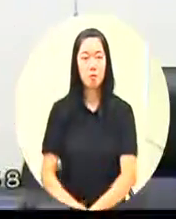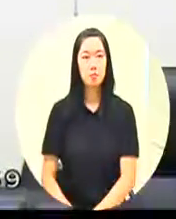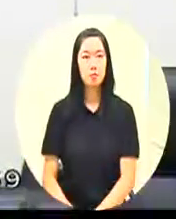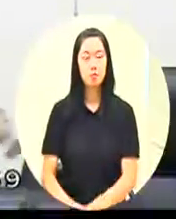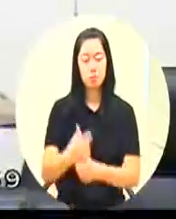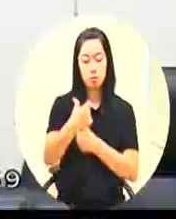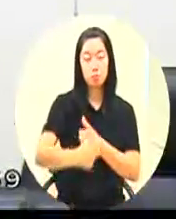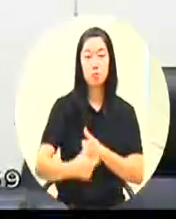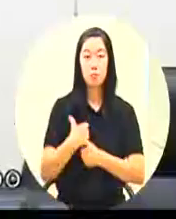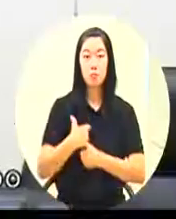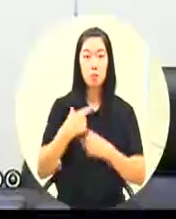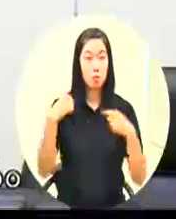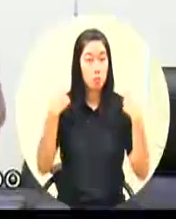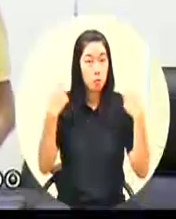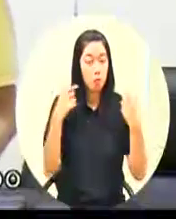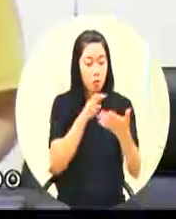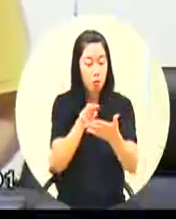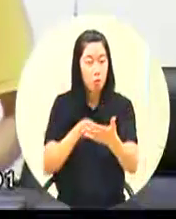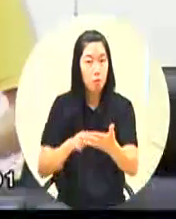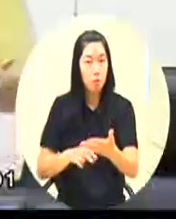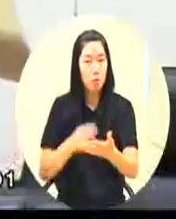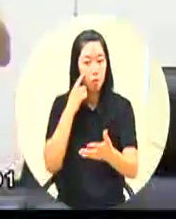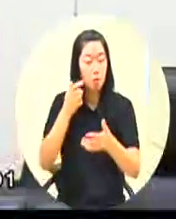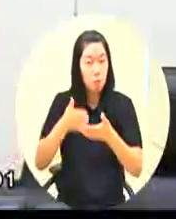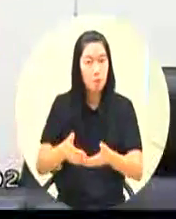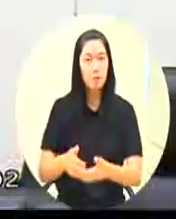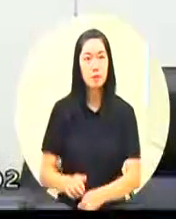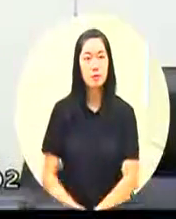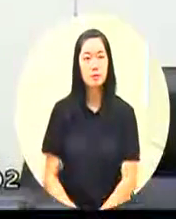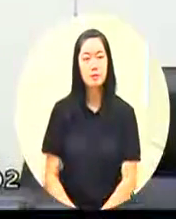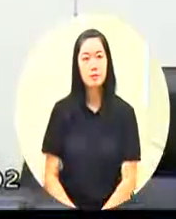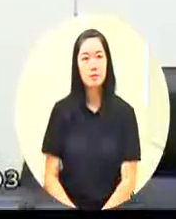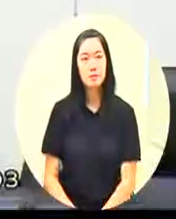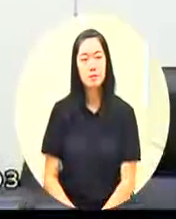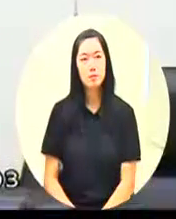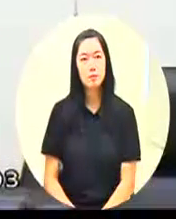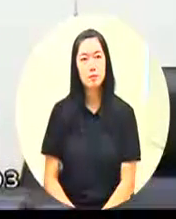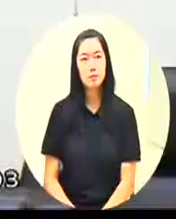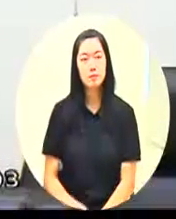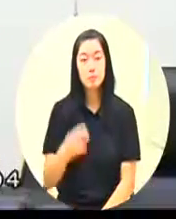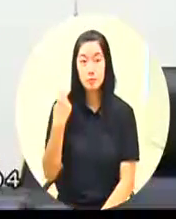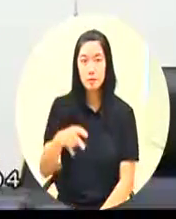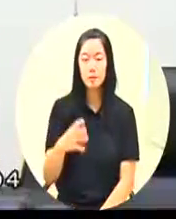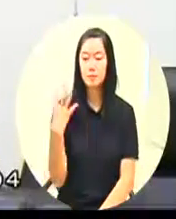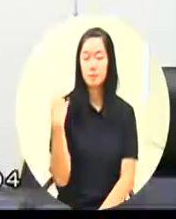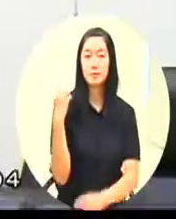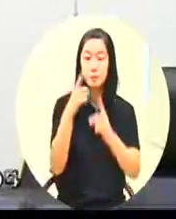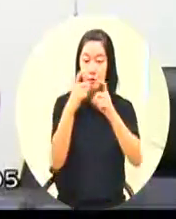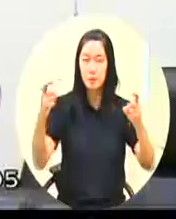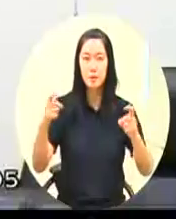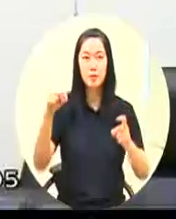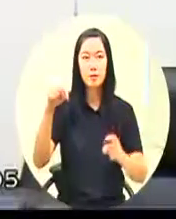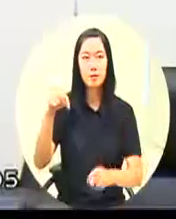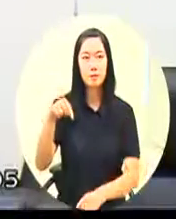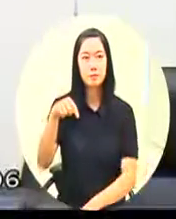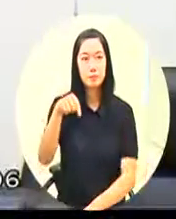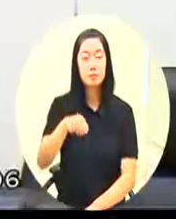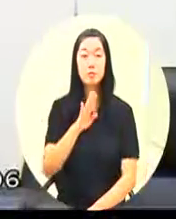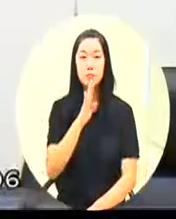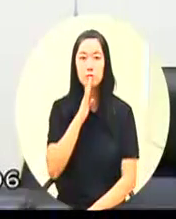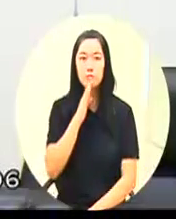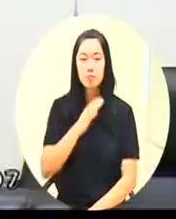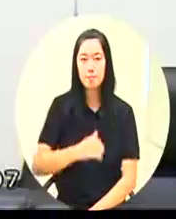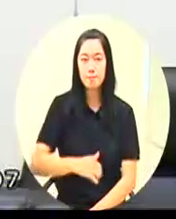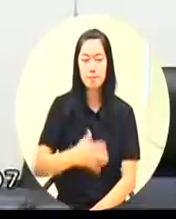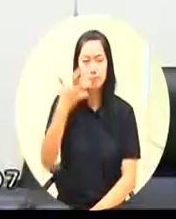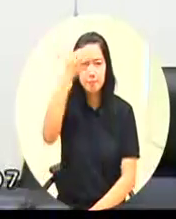我拢常常去巡的，重要的我知道哈。所以你们等一下看。还有旧城，这个是一个老石城哦，